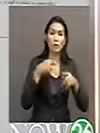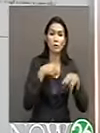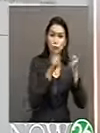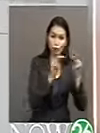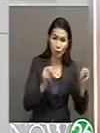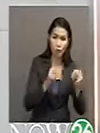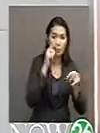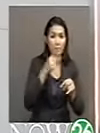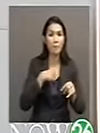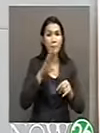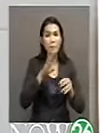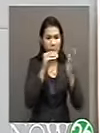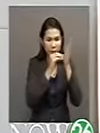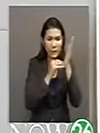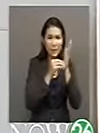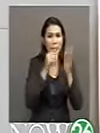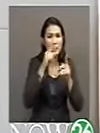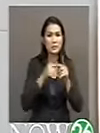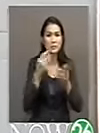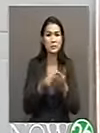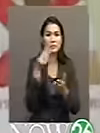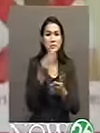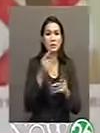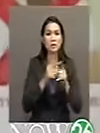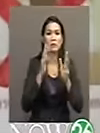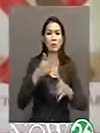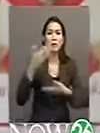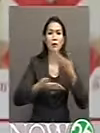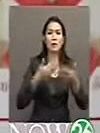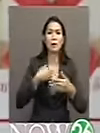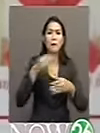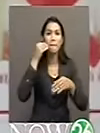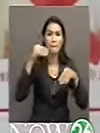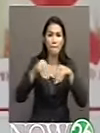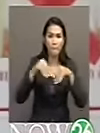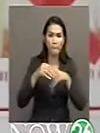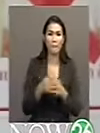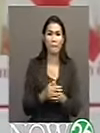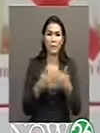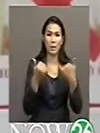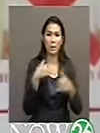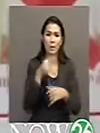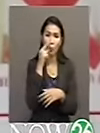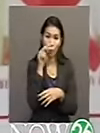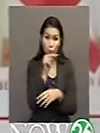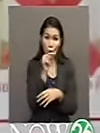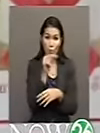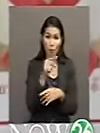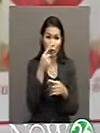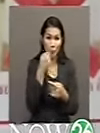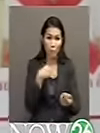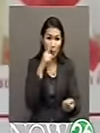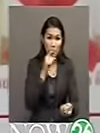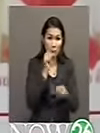ฝั่งธนปริมณฑลโดยติดต่อซื้อยาเสพติดมาจากผู้ค้าประเทศเพื่อนบ้านตำรวจก็เฝ้าสังเกตการนะคะปรากฏพ